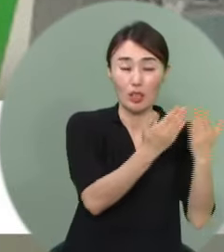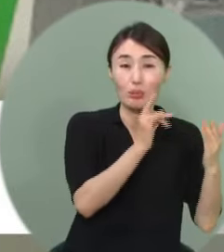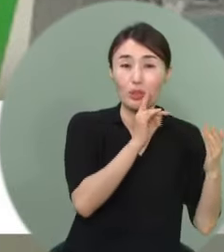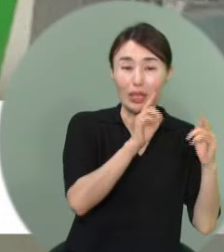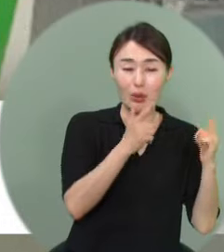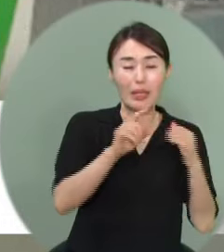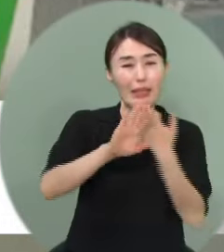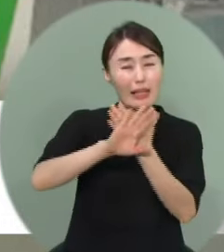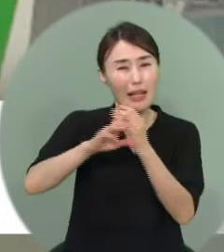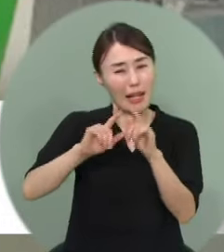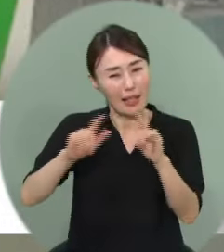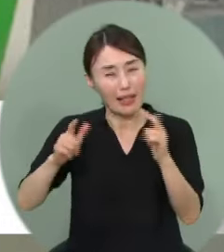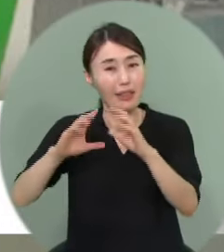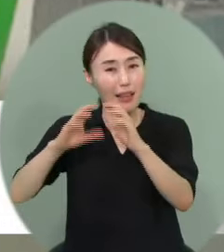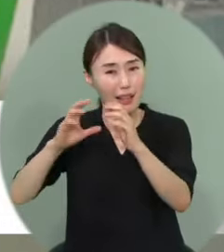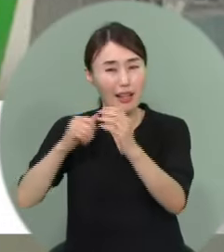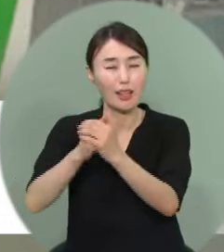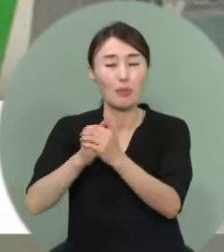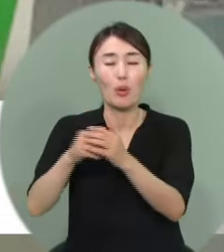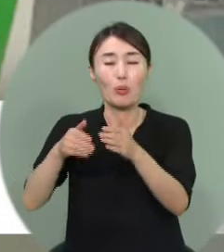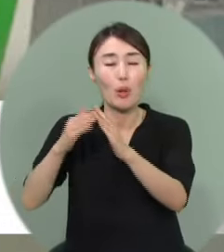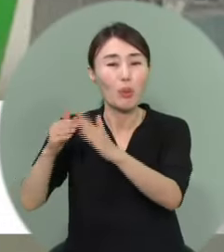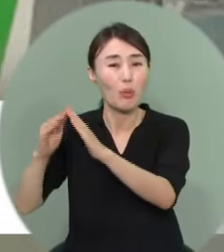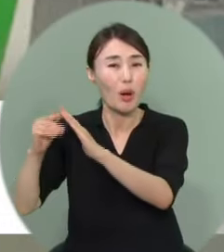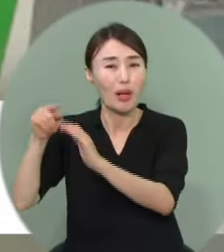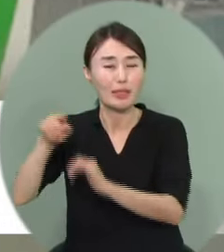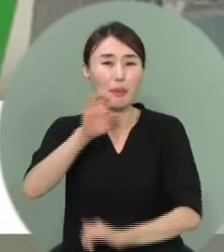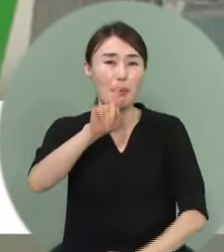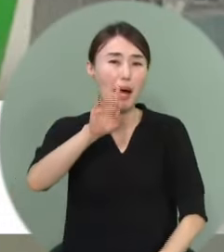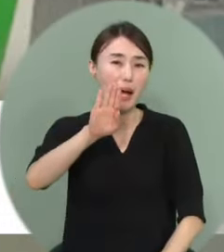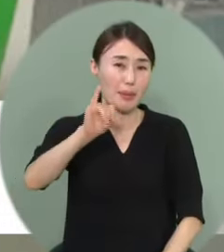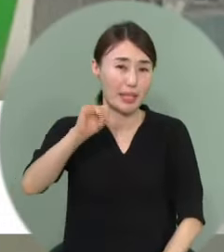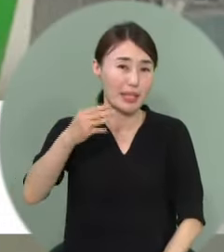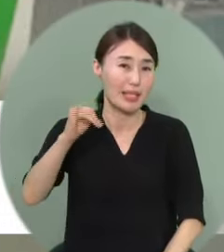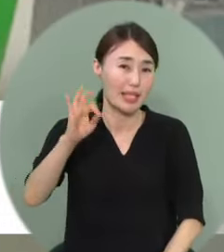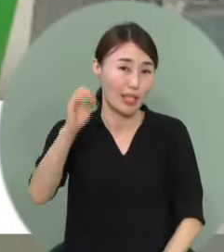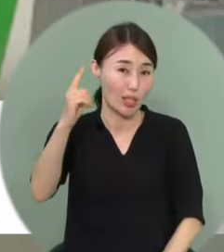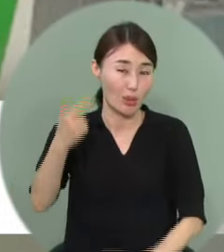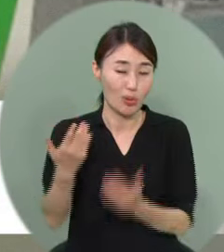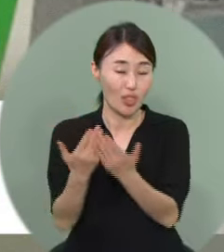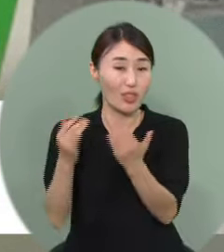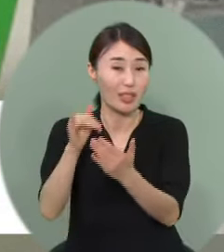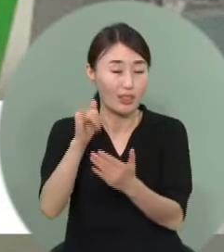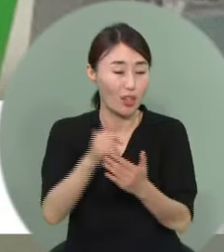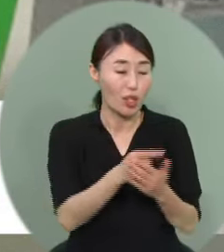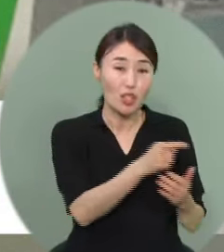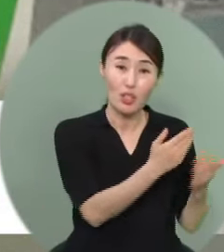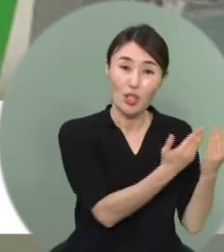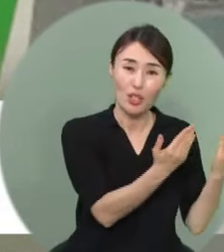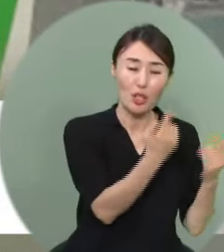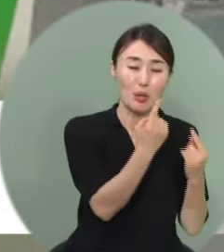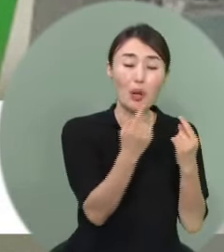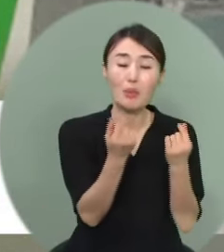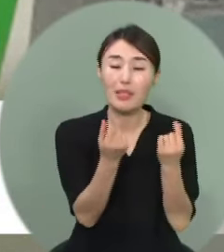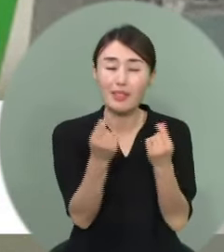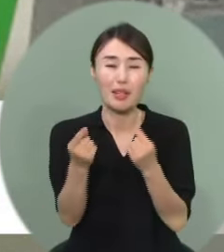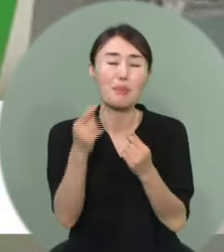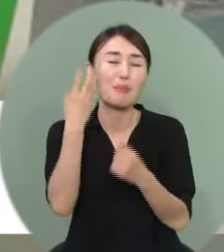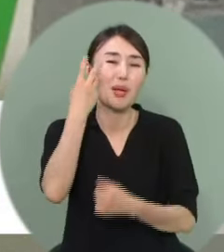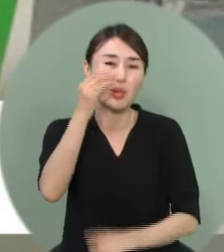도시가 참여하는 부대전시, 파빌리온이 함께 열리는데요. 본전시 못지않은 매력과 흥미를 느낄 수 있는